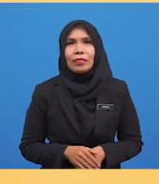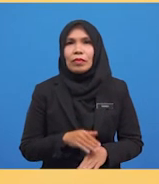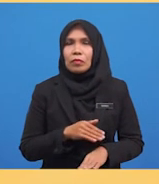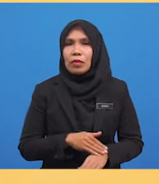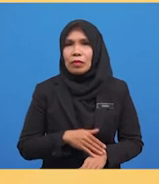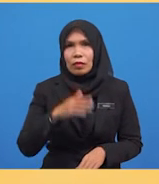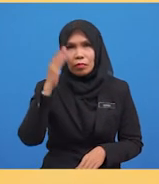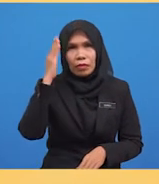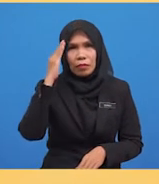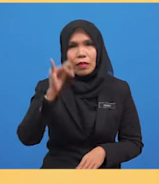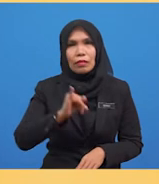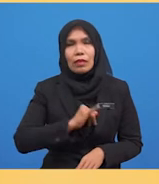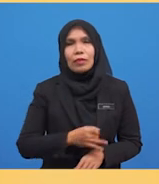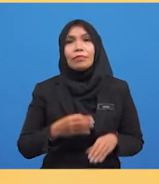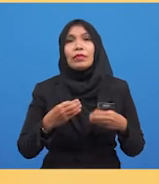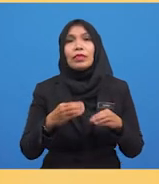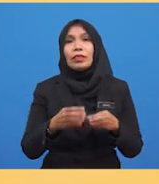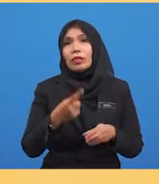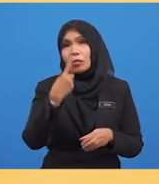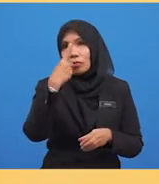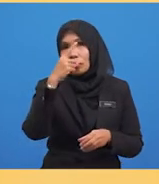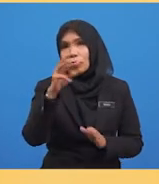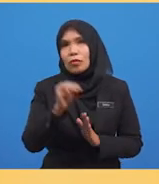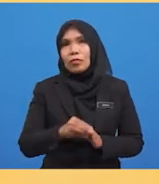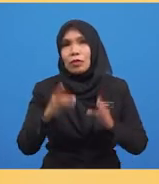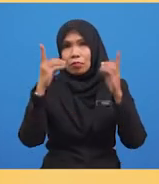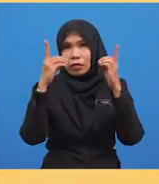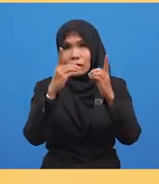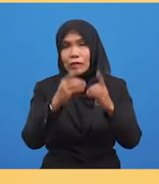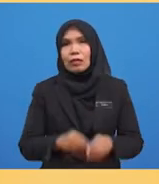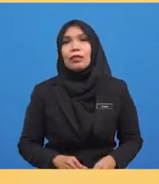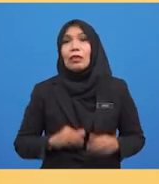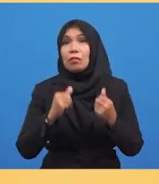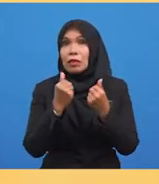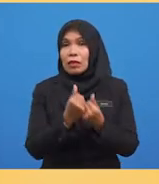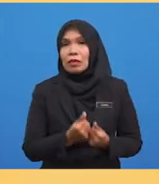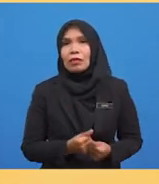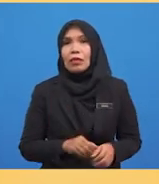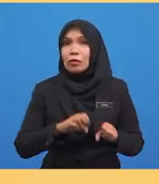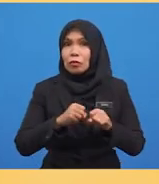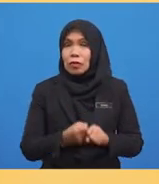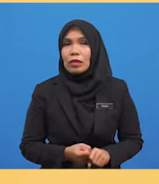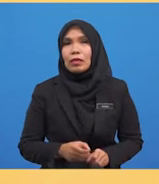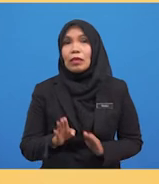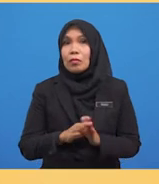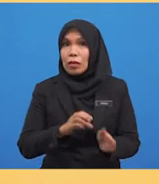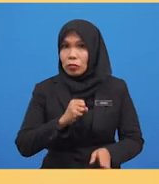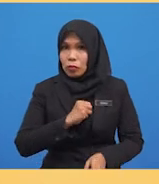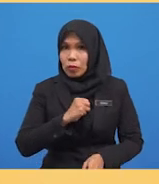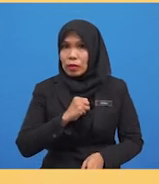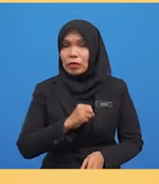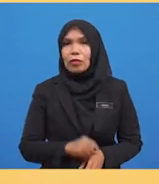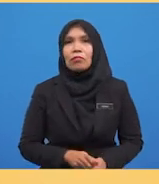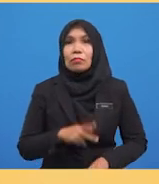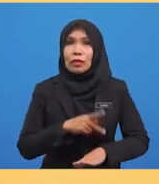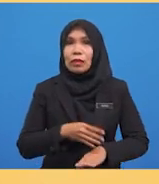pada pendapat saya, cara-cara untuk mendidik masyarakat agar bersopan santun